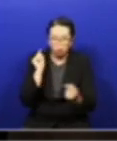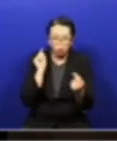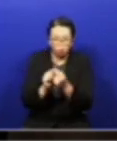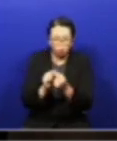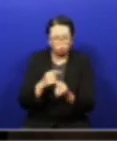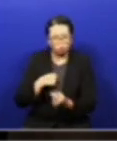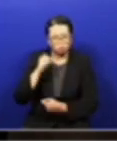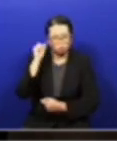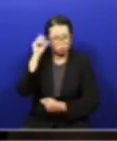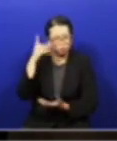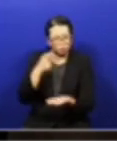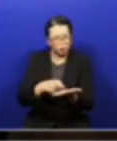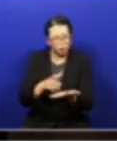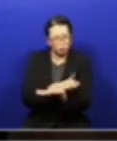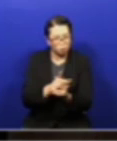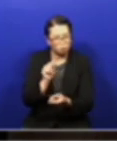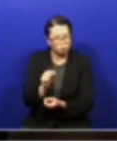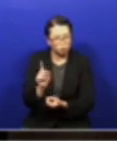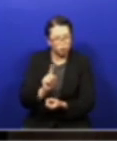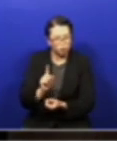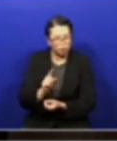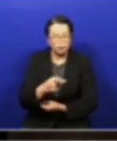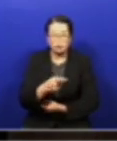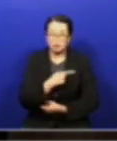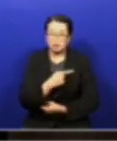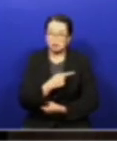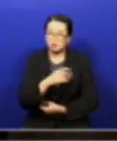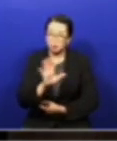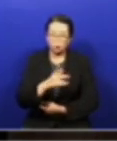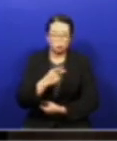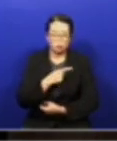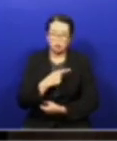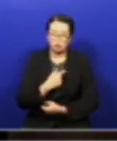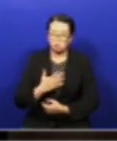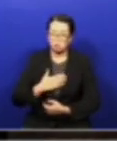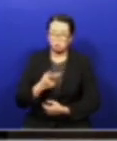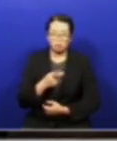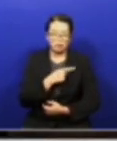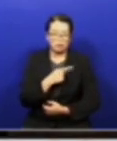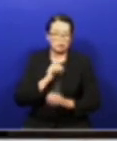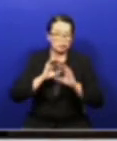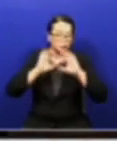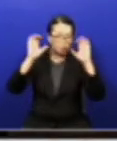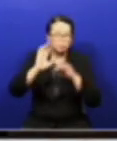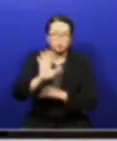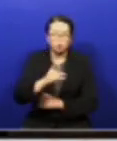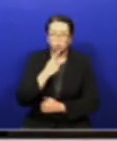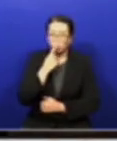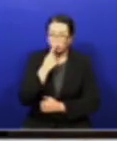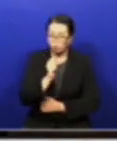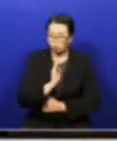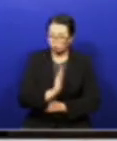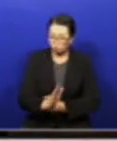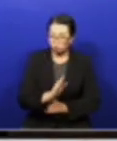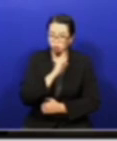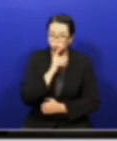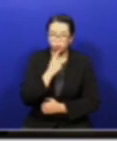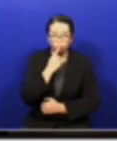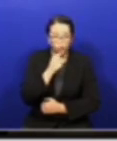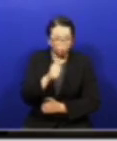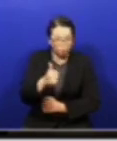คมอยู่ท่านอย่าเกรงใจนะครับแล้วไม่ต้องเกรงใจพวกผมไม่ต้องเกรงใจรัฐบาลถ้าท่านตอบดีๆพวกผมอาจจะช่วยท่าน